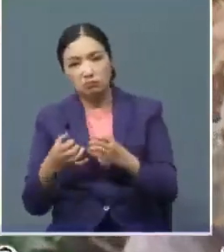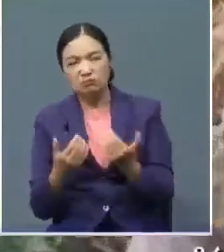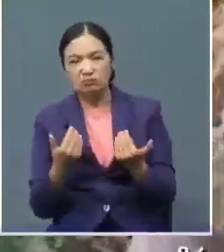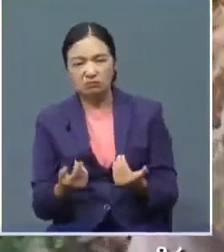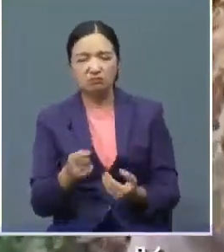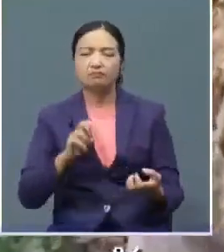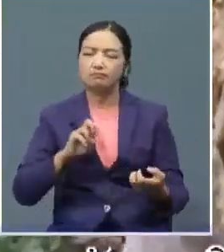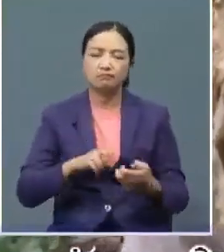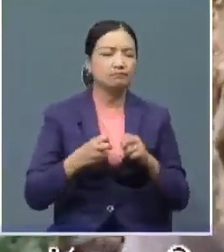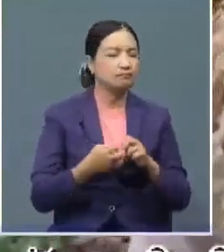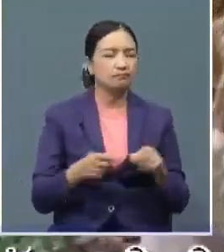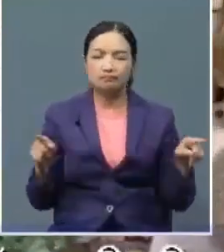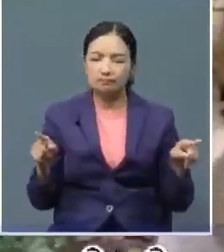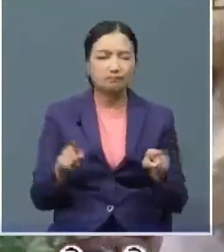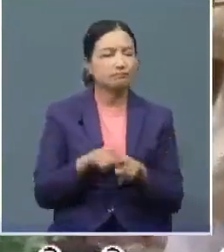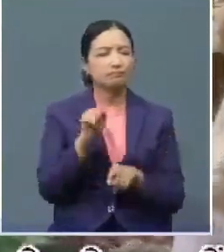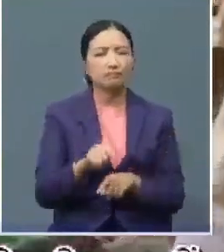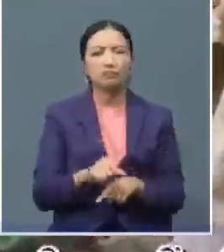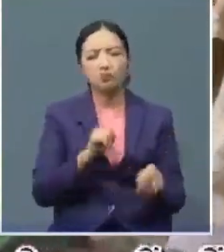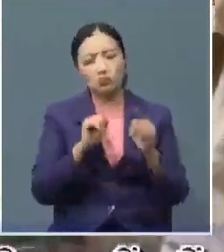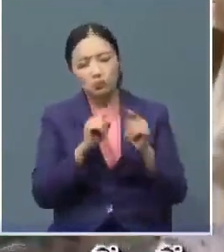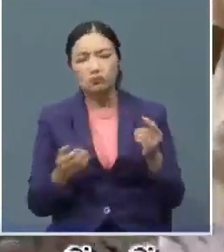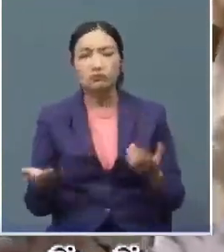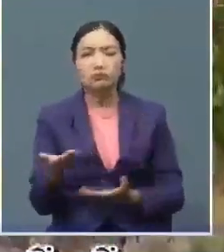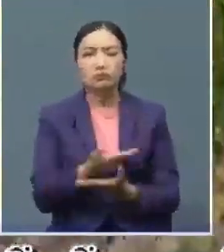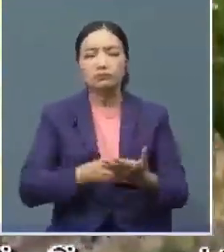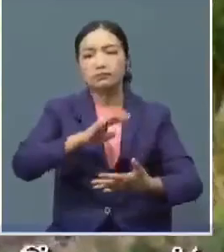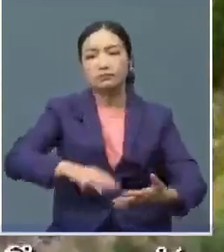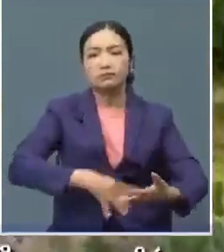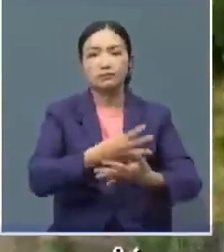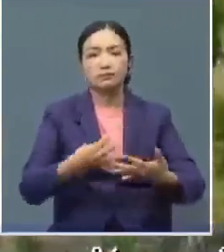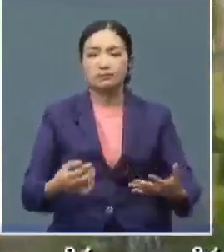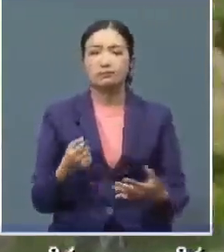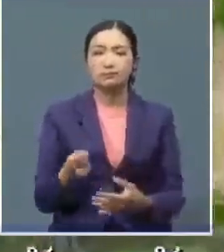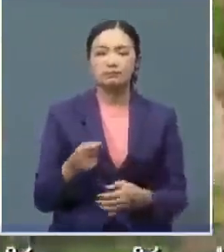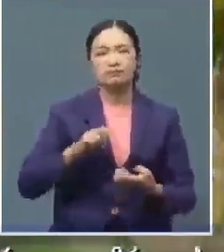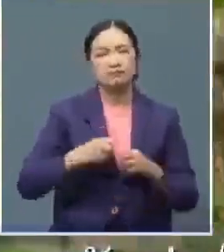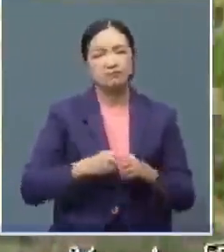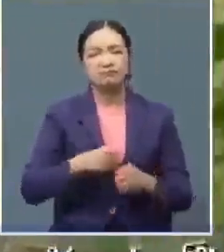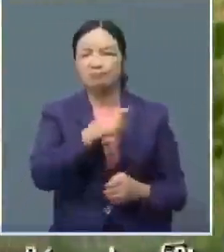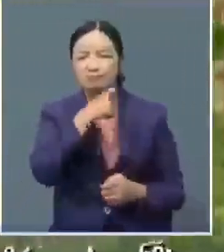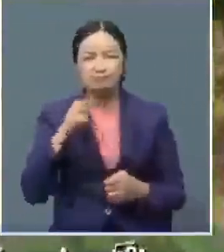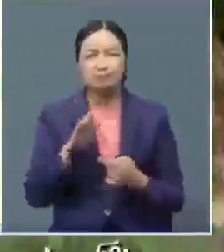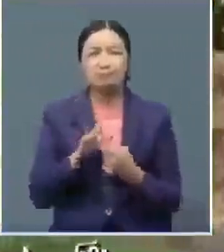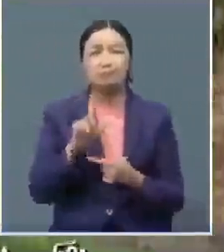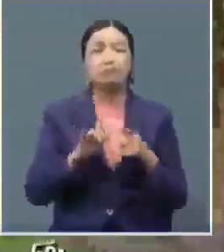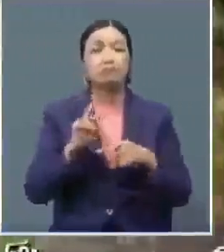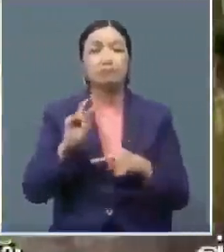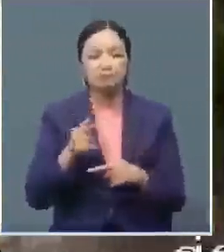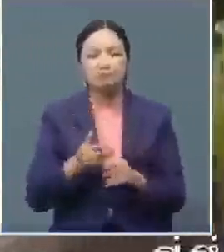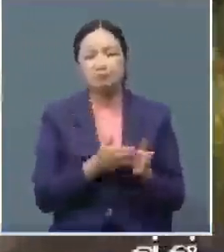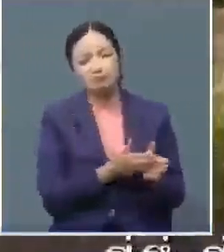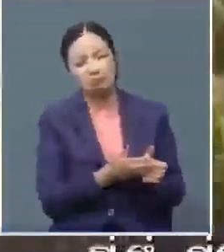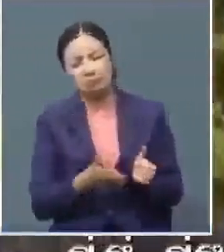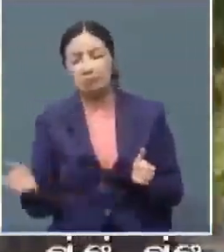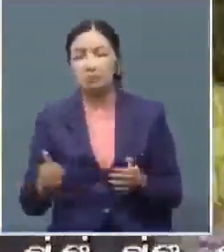เนี้ยเขาเจอปัญหาเหมือนกันเลยครับก็ต้องพูดคุยกันเพื่อวางแผนรับมือสถานการณ์ภัยแล้งในระยะยาวอย่างเช่นที่เขาเสนอกันน่ะนะ